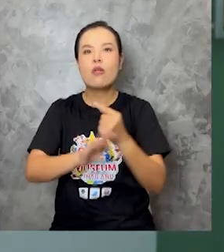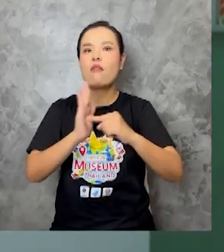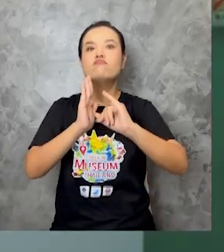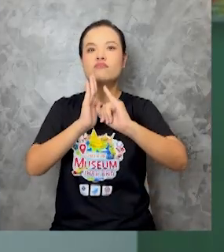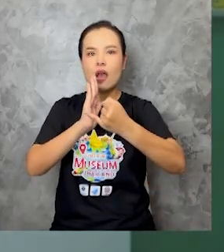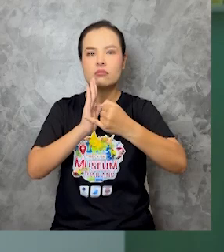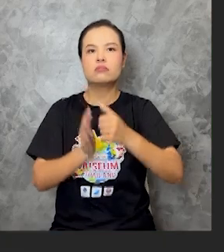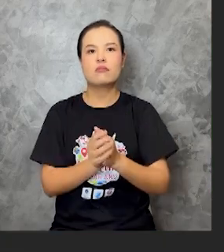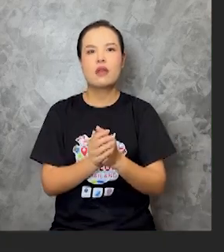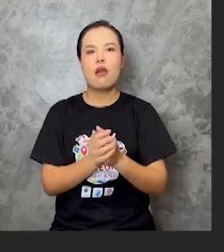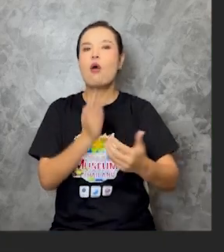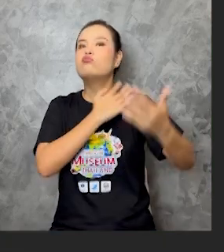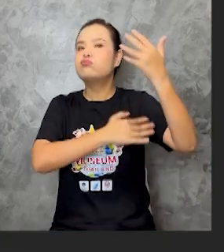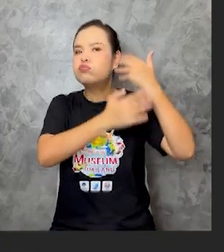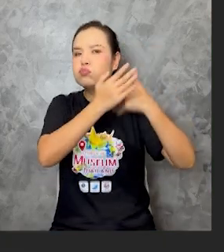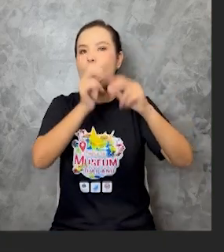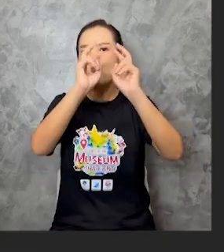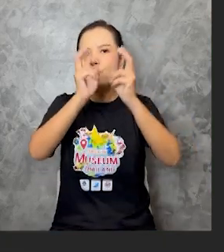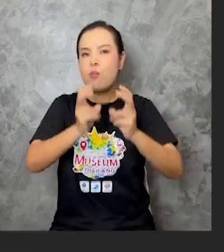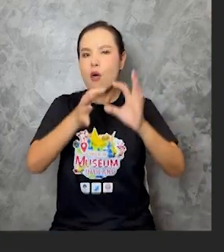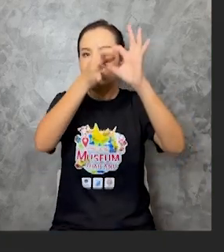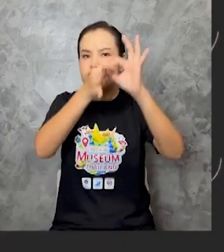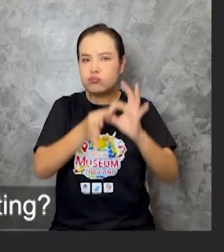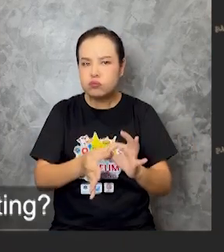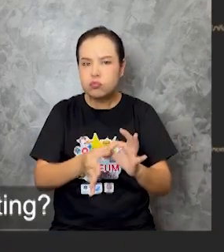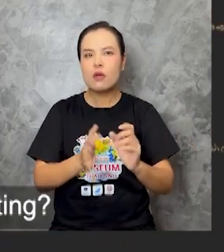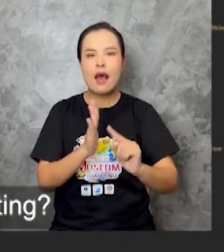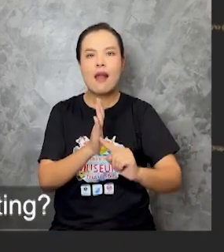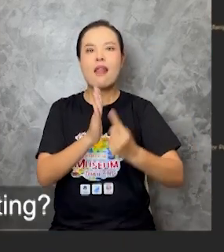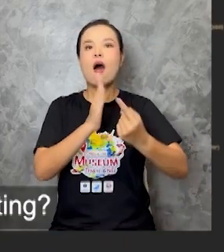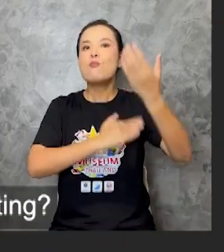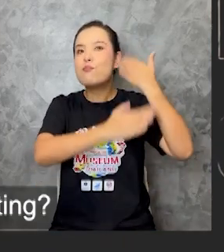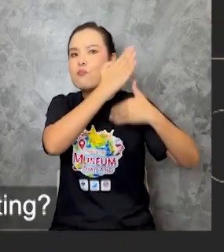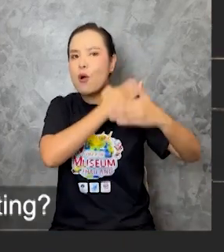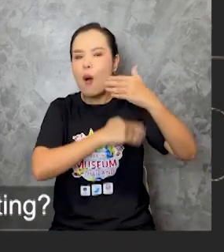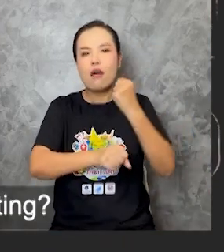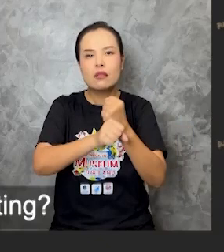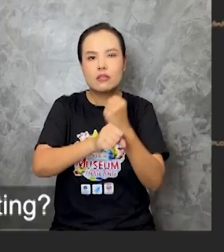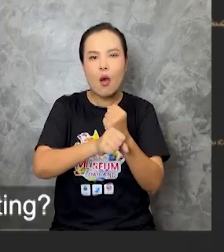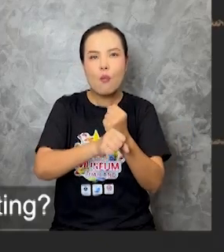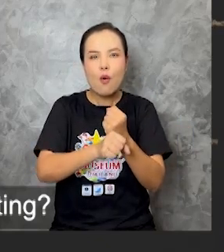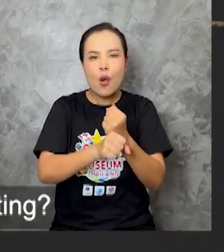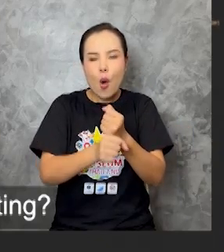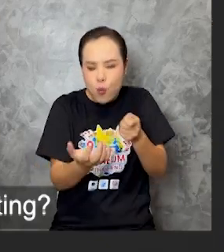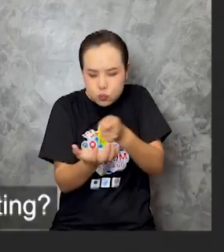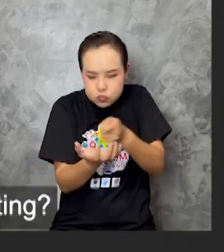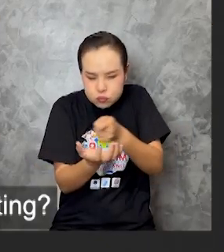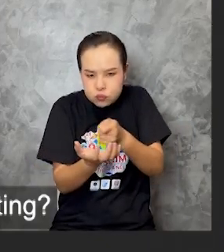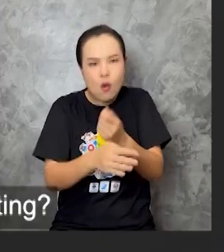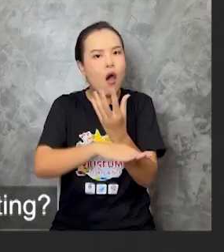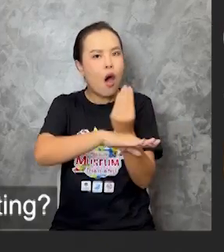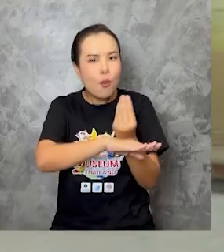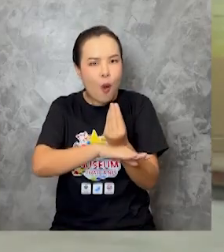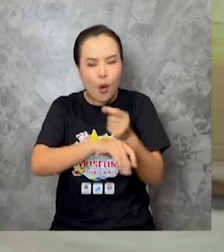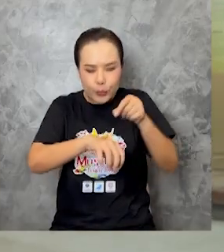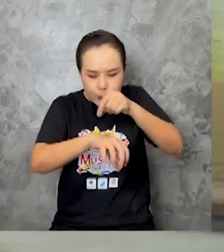ของจังหวัดจันทบุรีนะครับมีการร้อยเรียงทุกเรื่องเกี่ยวกับพลอยต้นกำเนิดความเป็นไปมาและการผลิตพลอยการเผาพลอยหรือเจรไนพลอยเนี่ย